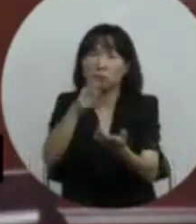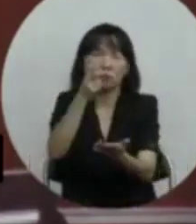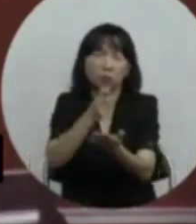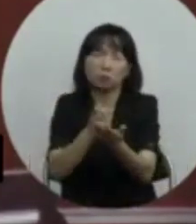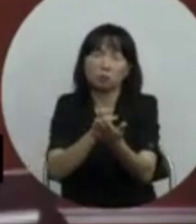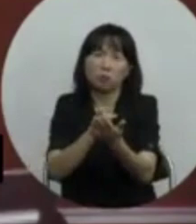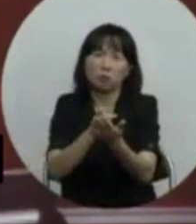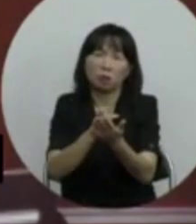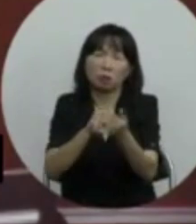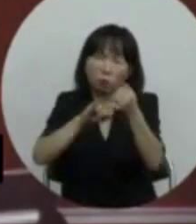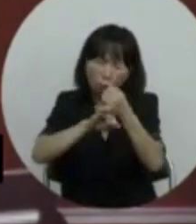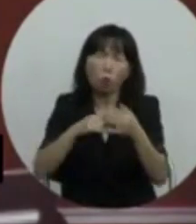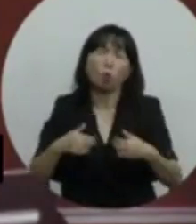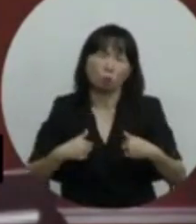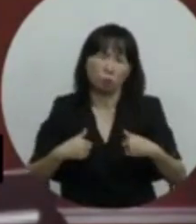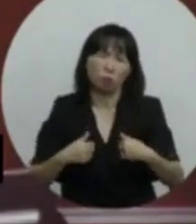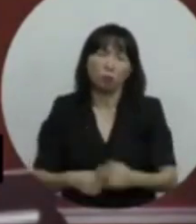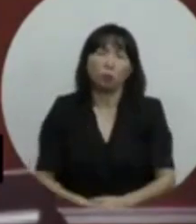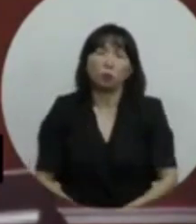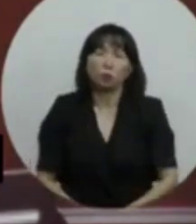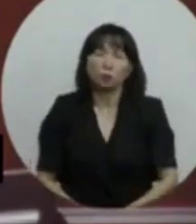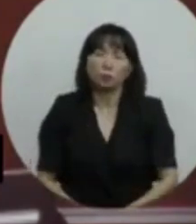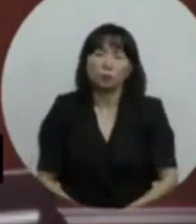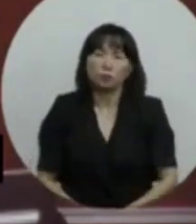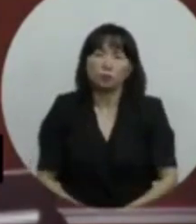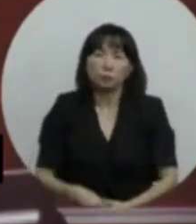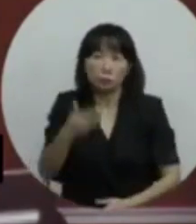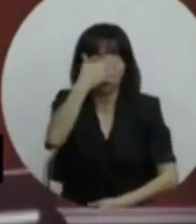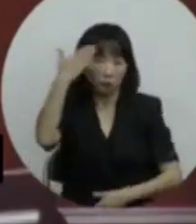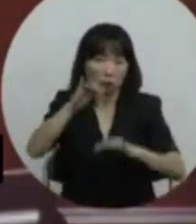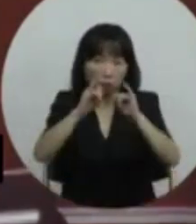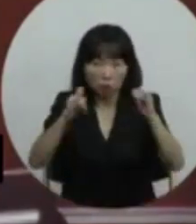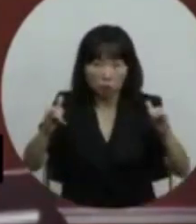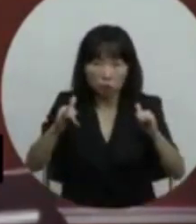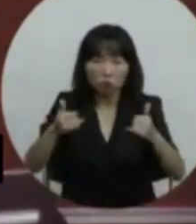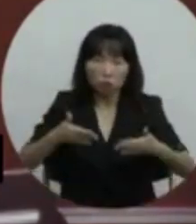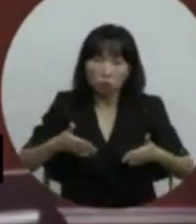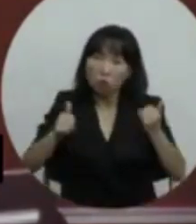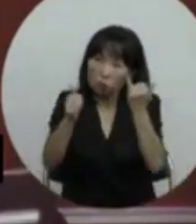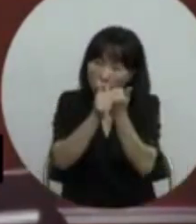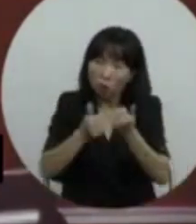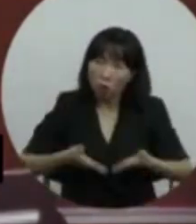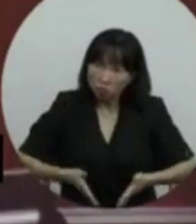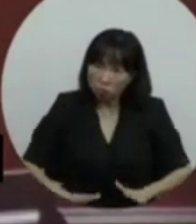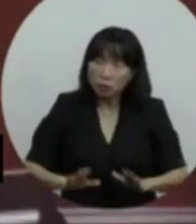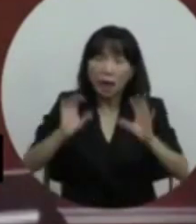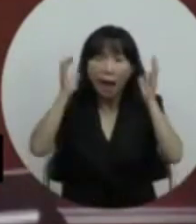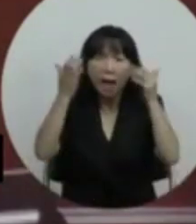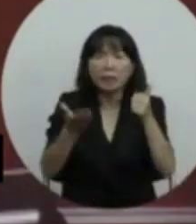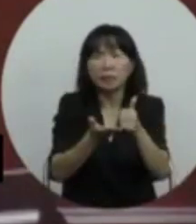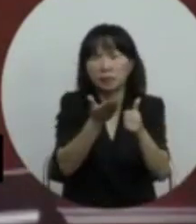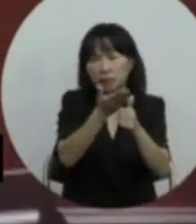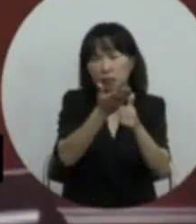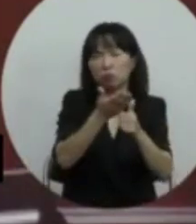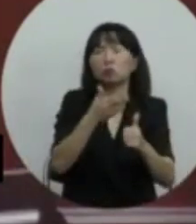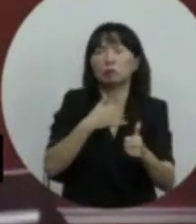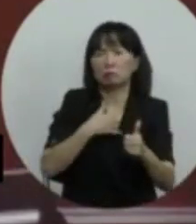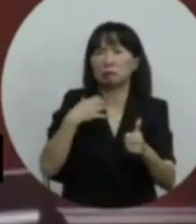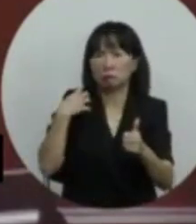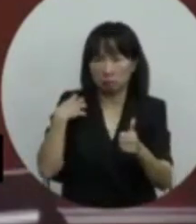절실히 필요하다고 느껴집니다. 청년은 결혼과 출산, 자녀를 양육하는 주